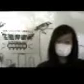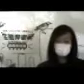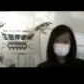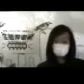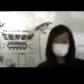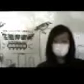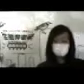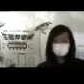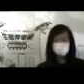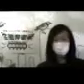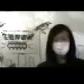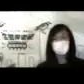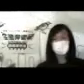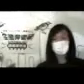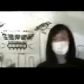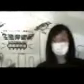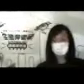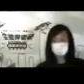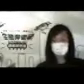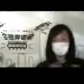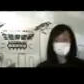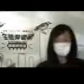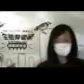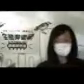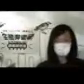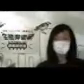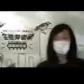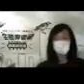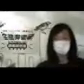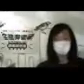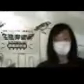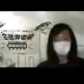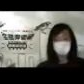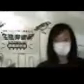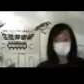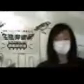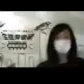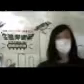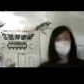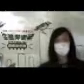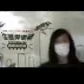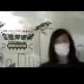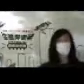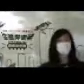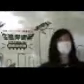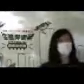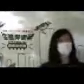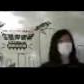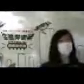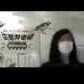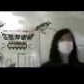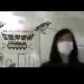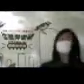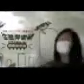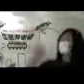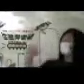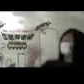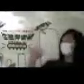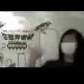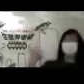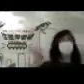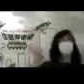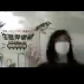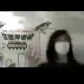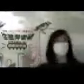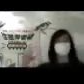城市裏面咧，咁令到咧我哋人咧就可以享受到樹木帶俾人嘅好處啦。咁今日我哋呢